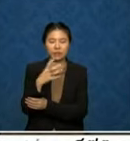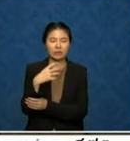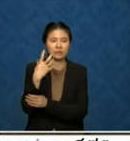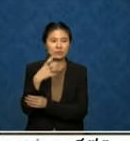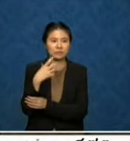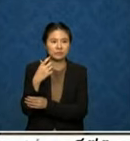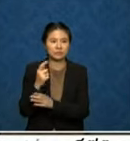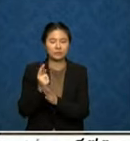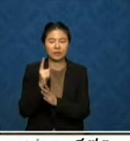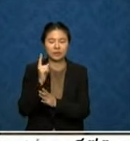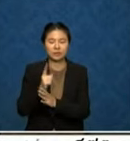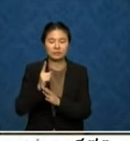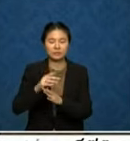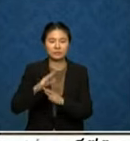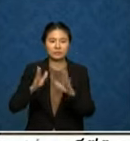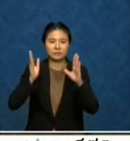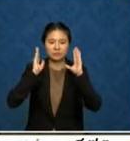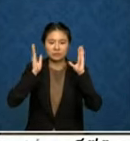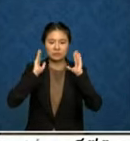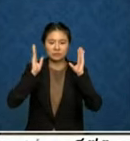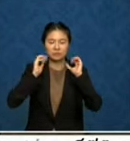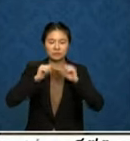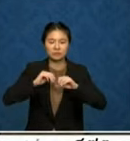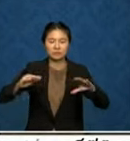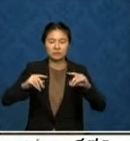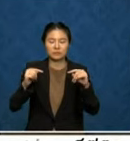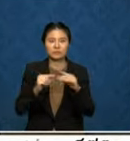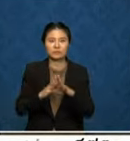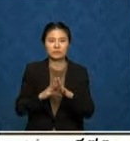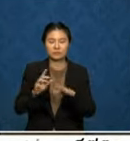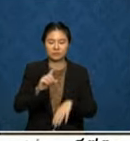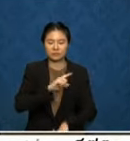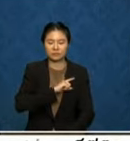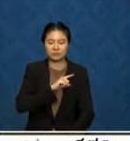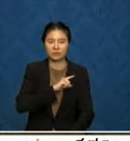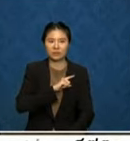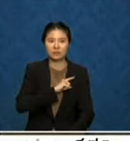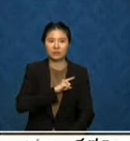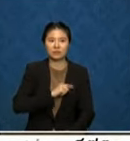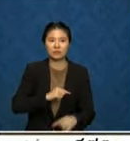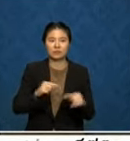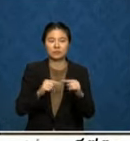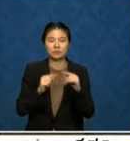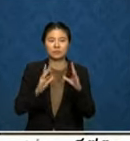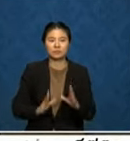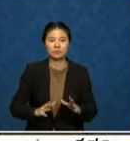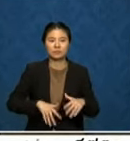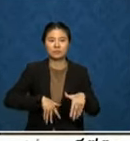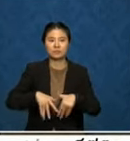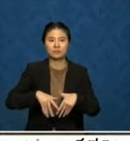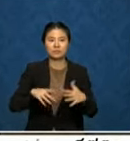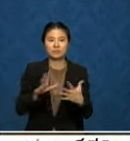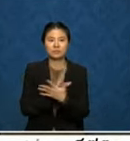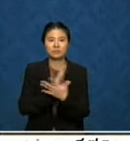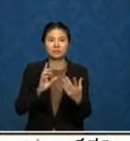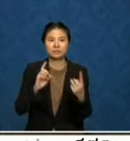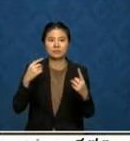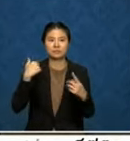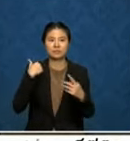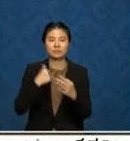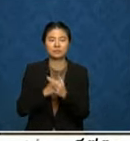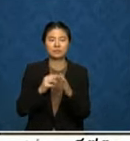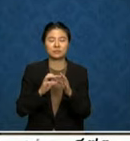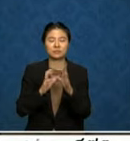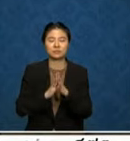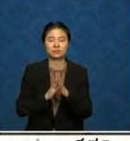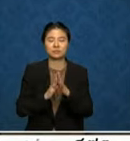กับความรับผิดชอบเสรีภาพของสื่อมวลชนก็ต้องมาพร้อมกับความรับผิดชอบต่อประชาชนและสังคมด้วยค่ะการนำ